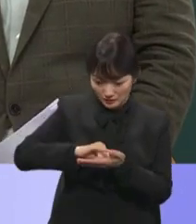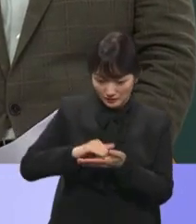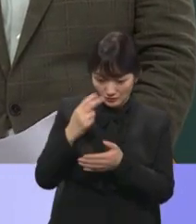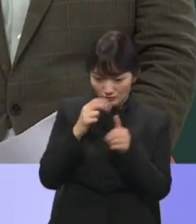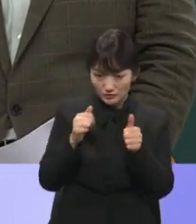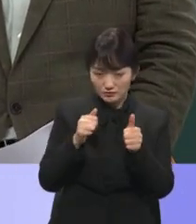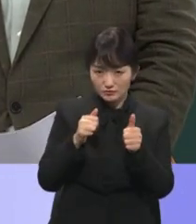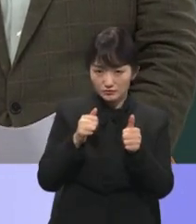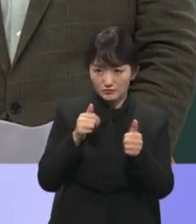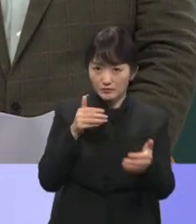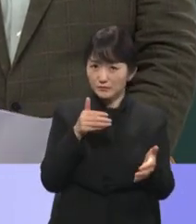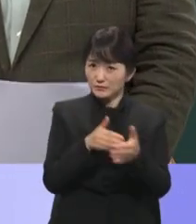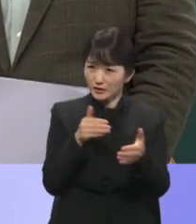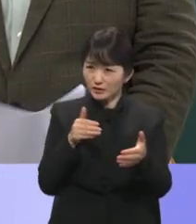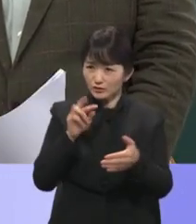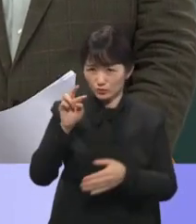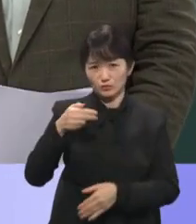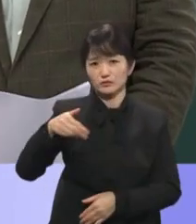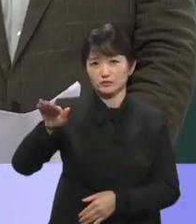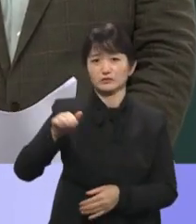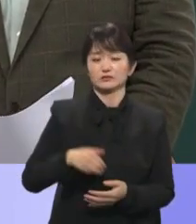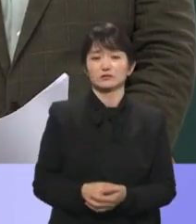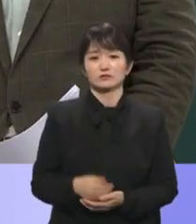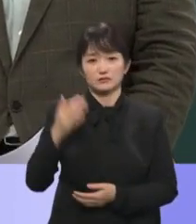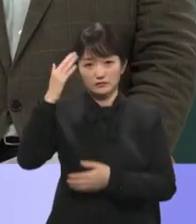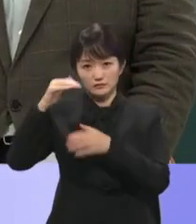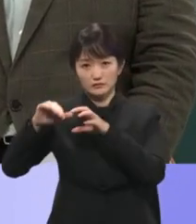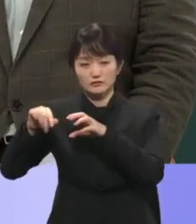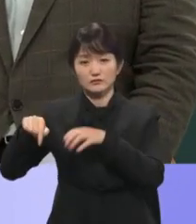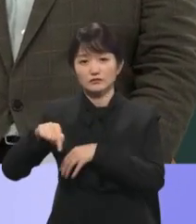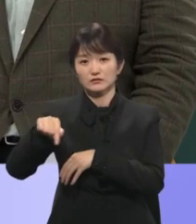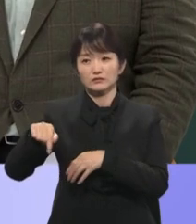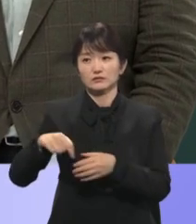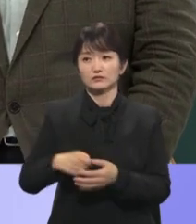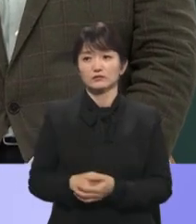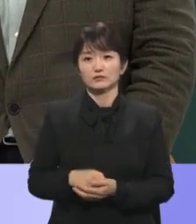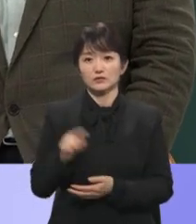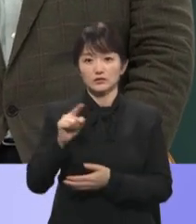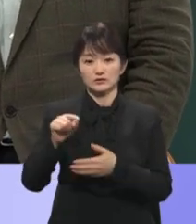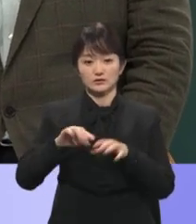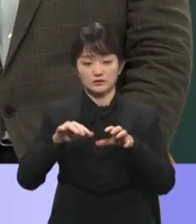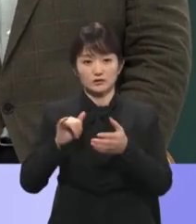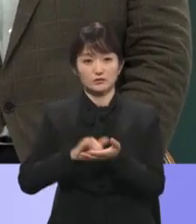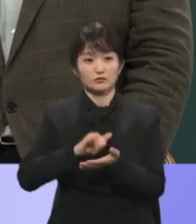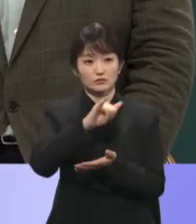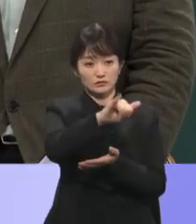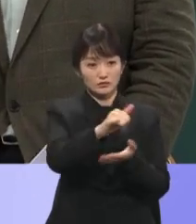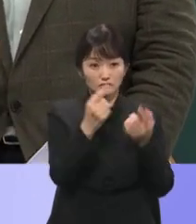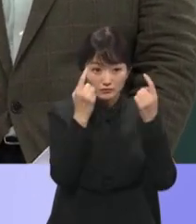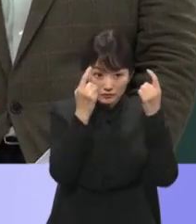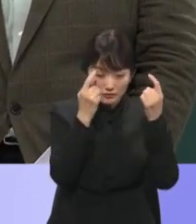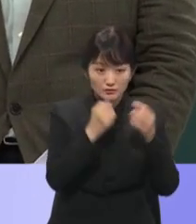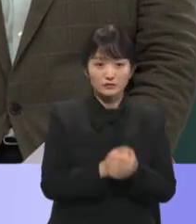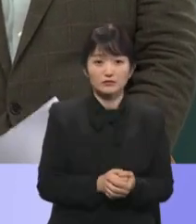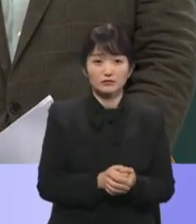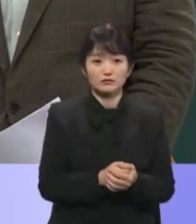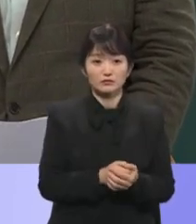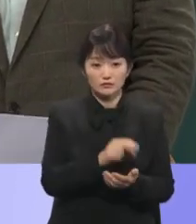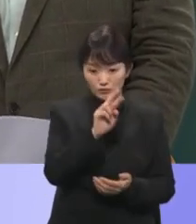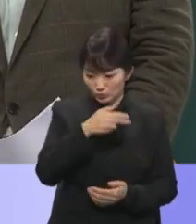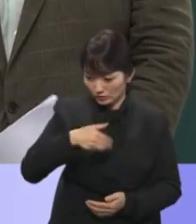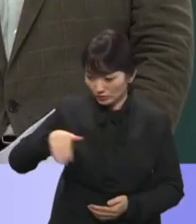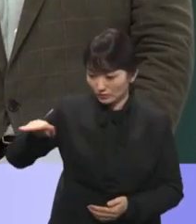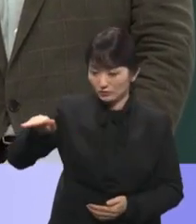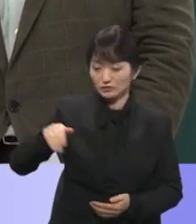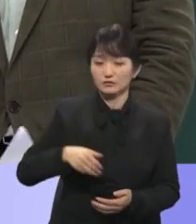돌아가야 되는 거죠네 그렇죠 그러니까 우리로 치면은 만약에 이제 우리가 어느 나라에 여행을 갔는데 갑자기 이제 공항에서 돌아가라 이렇게 된다는